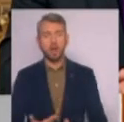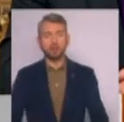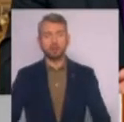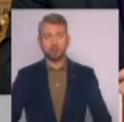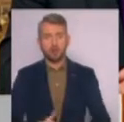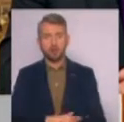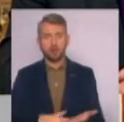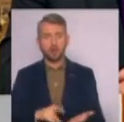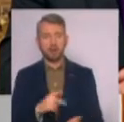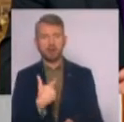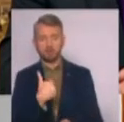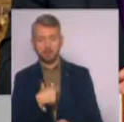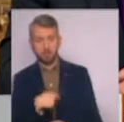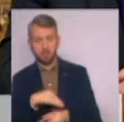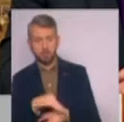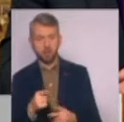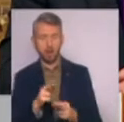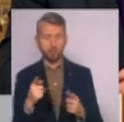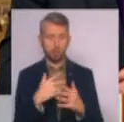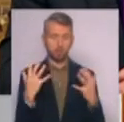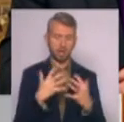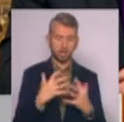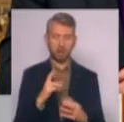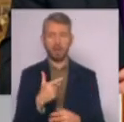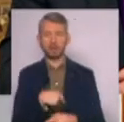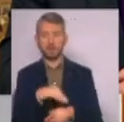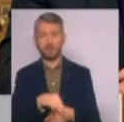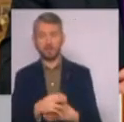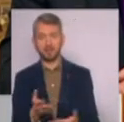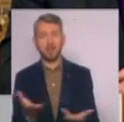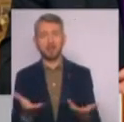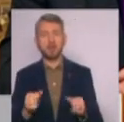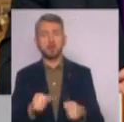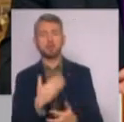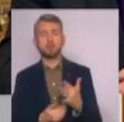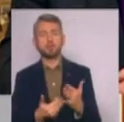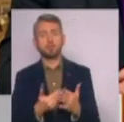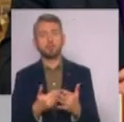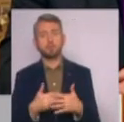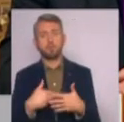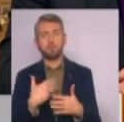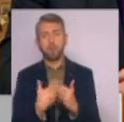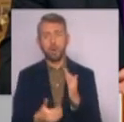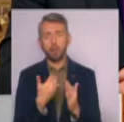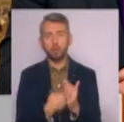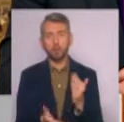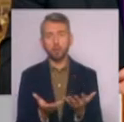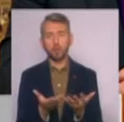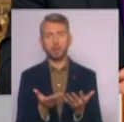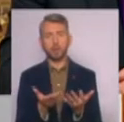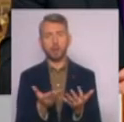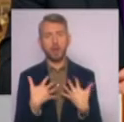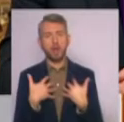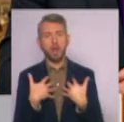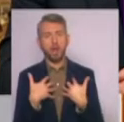себе повинна або берегтися, або вести, або які, може, порекомендуєте от